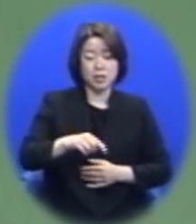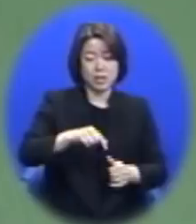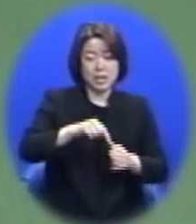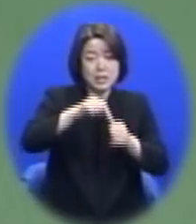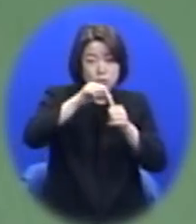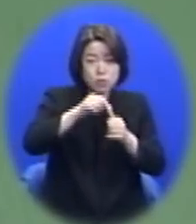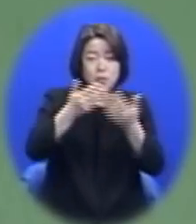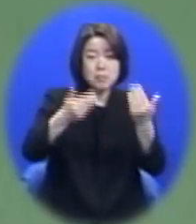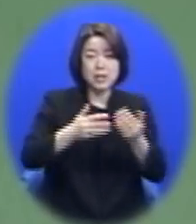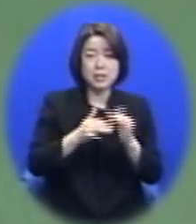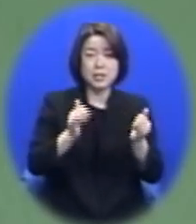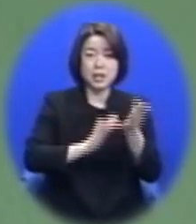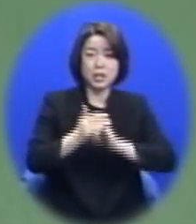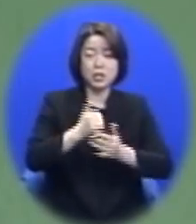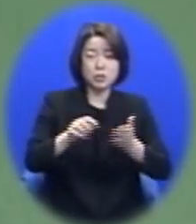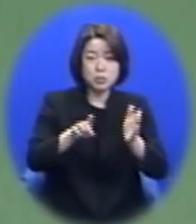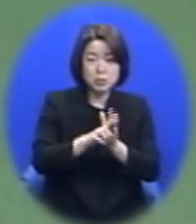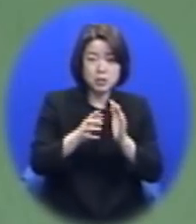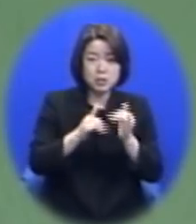반드시 있습니다.